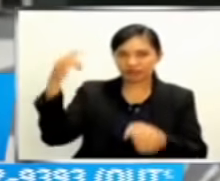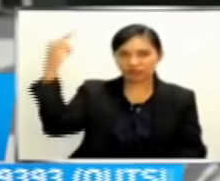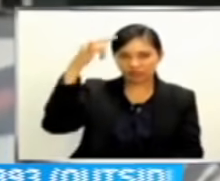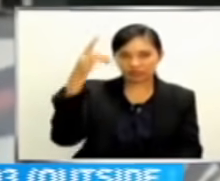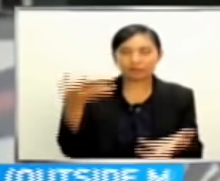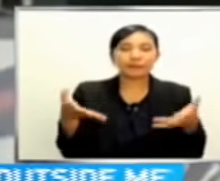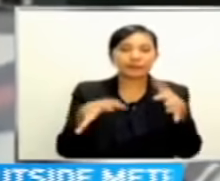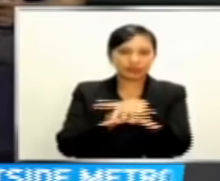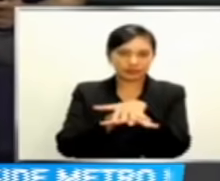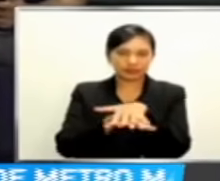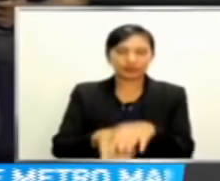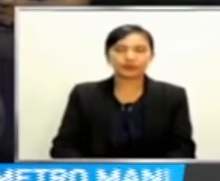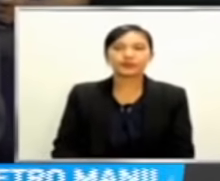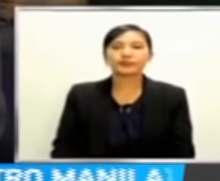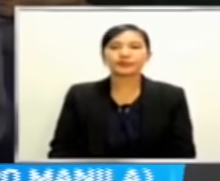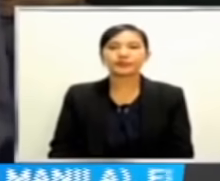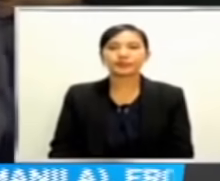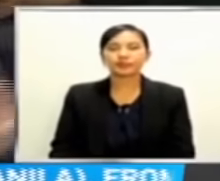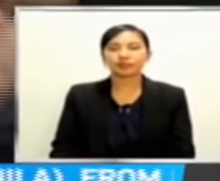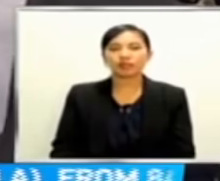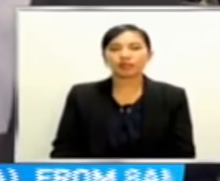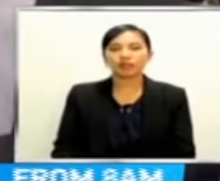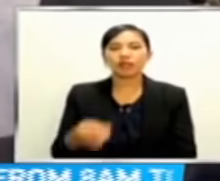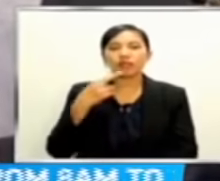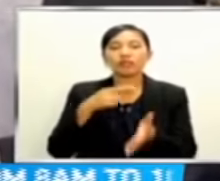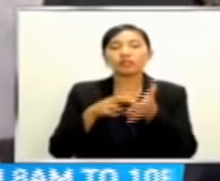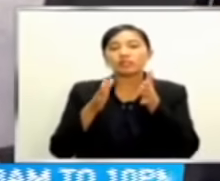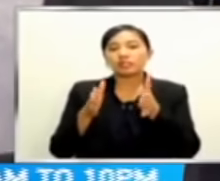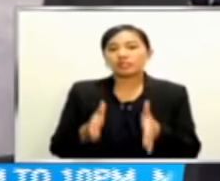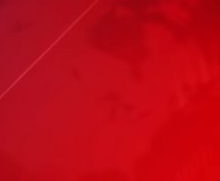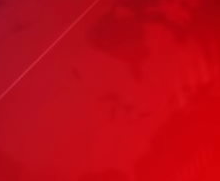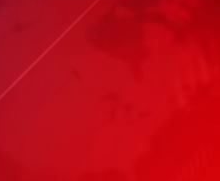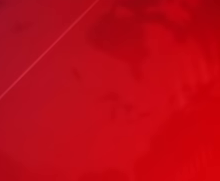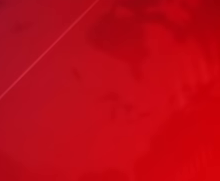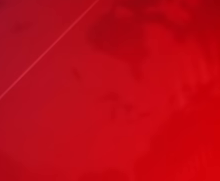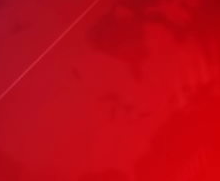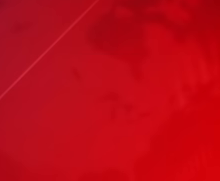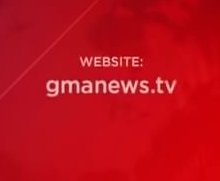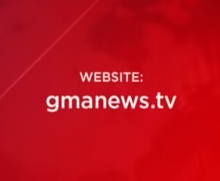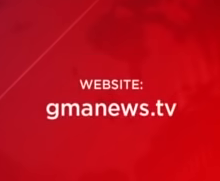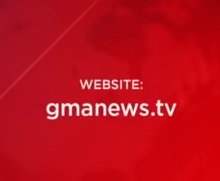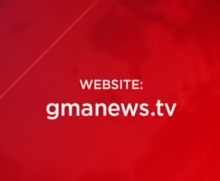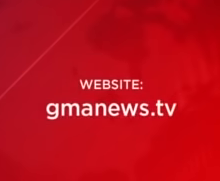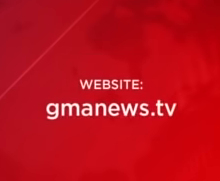Oscar Oida! Marisol Abdurrahman, GMA News!